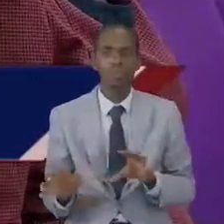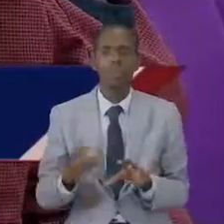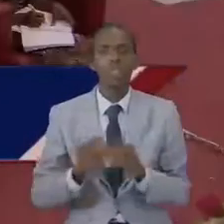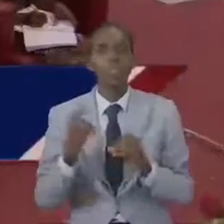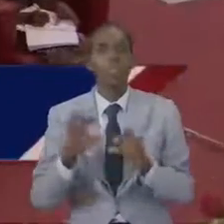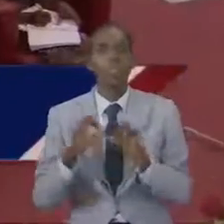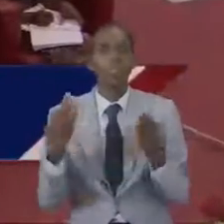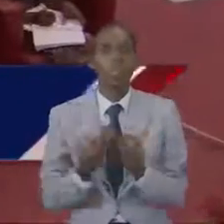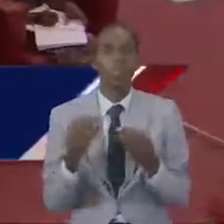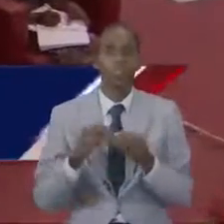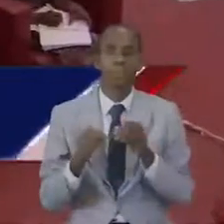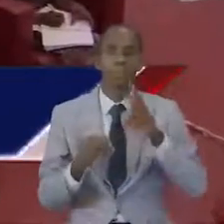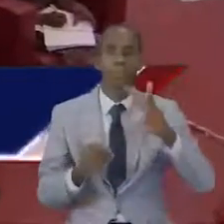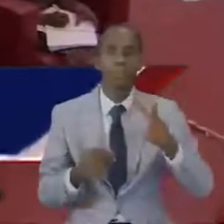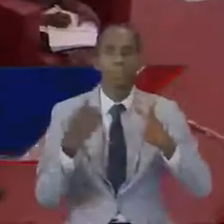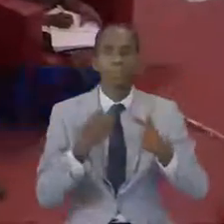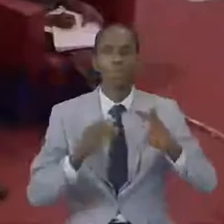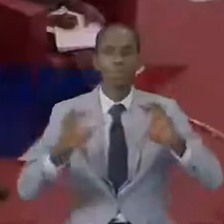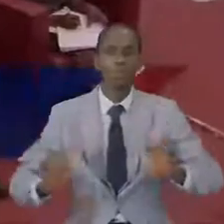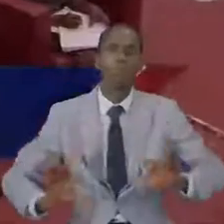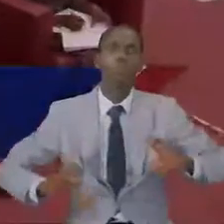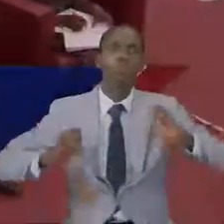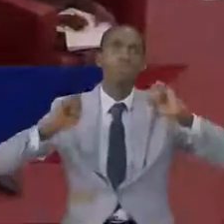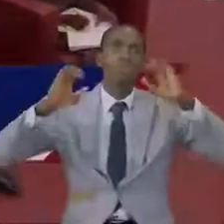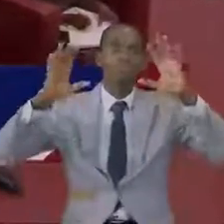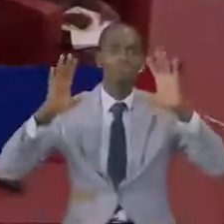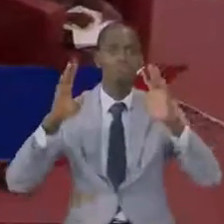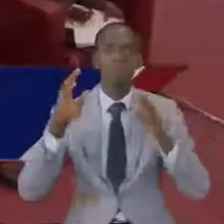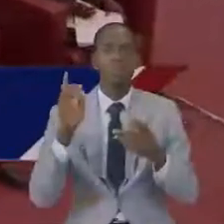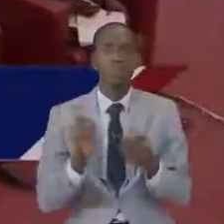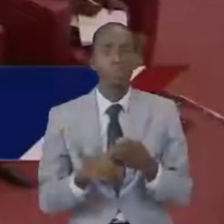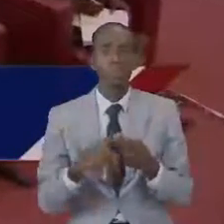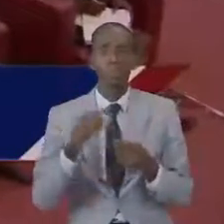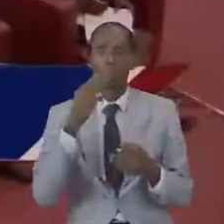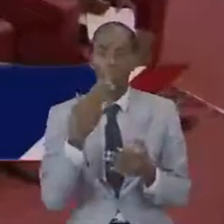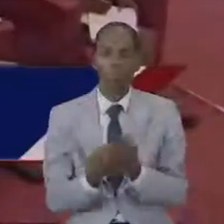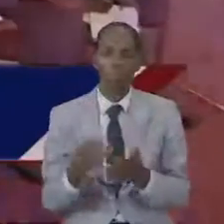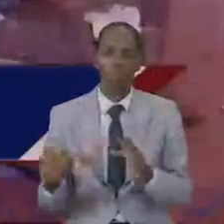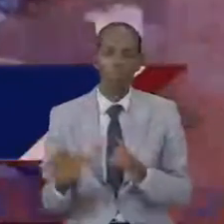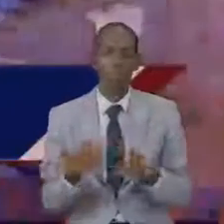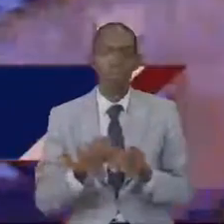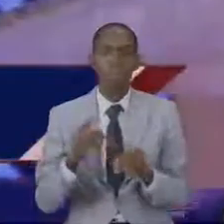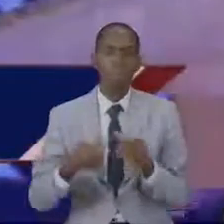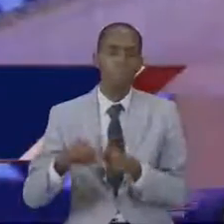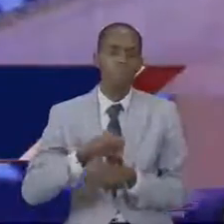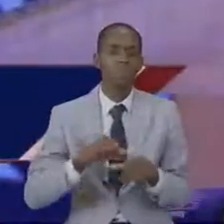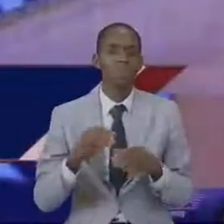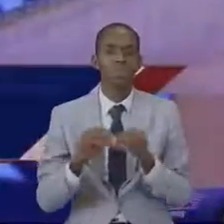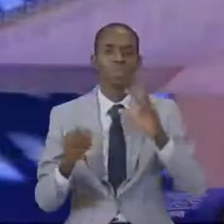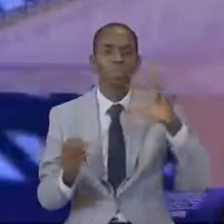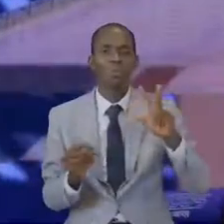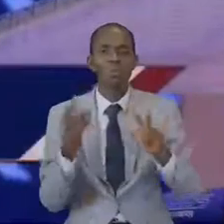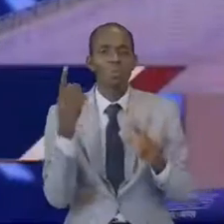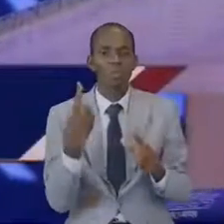dans la famille deuxième élément c'est l'engagement à faire du bien dans la communion et